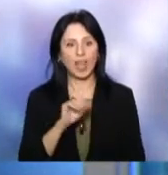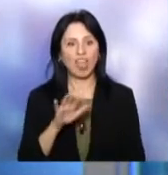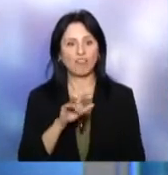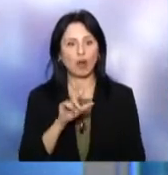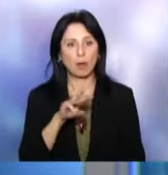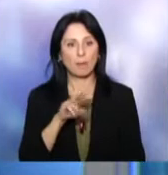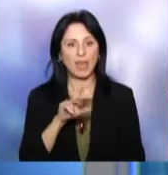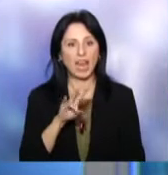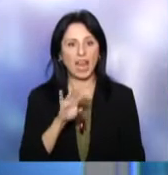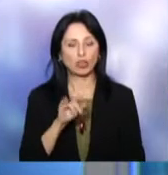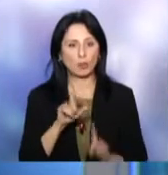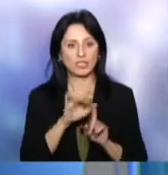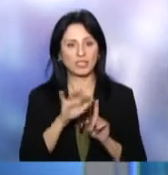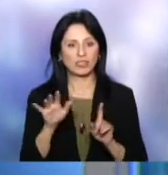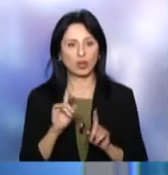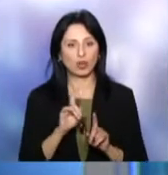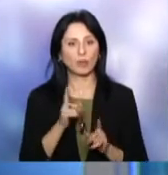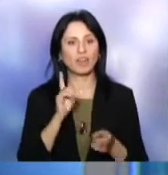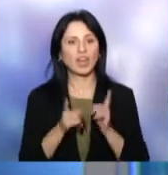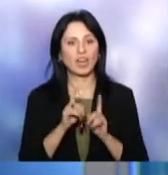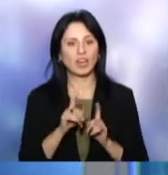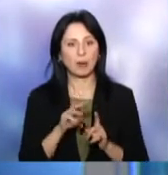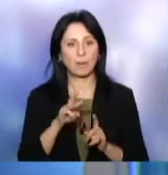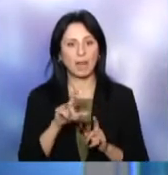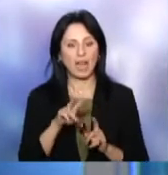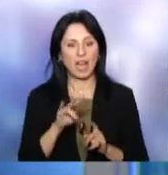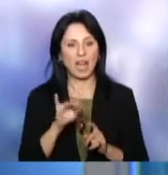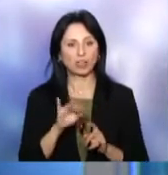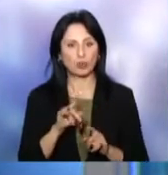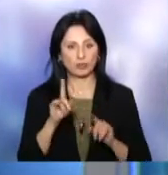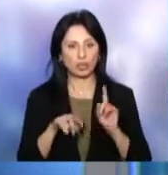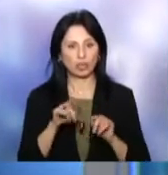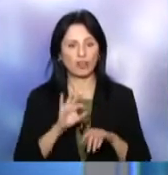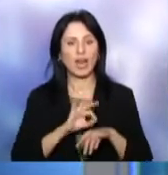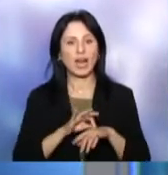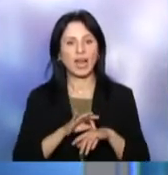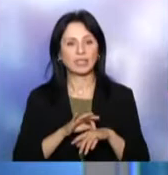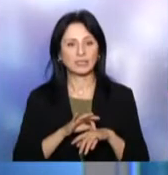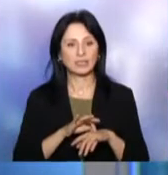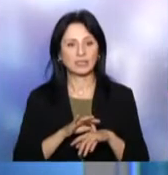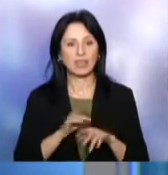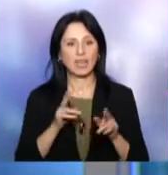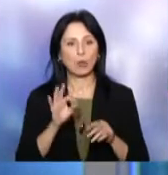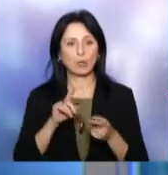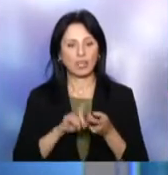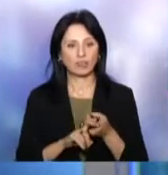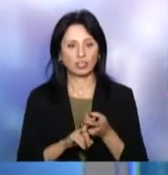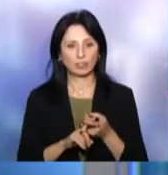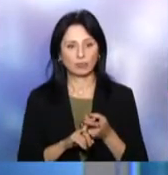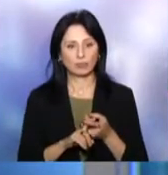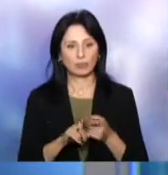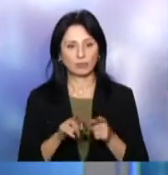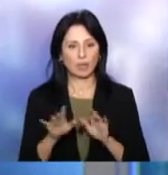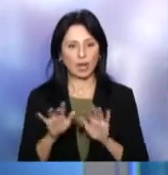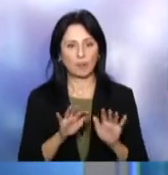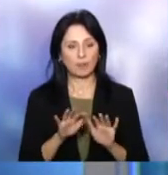ევრომელანომის დევიზი, რომ რეალურად ევრომელანომა და ზოგადად კანის კიბოსთან დაკავშირებული ეს